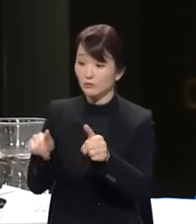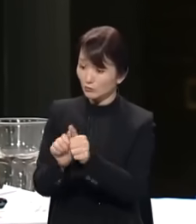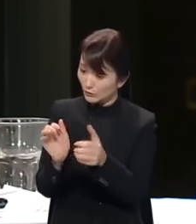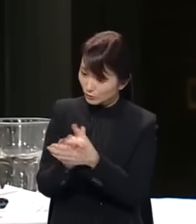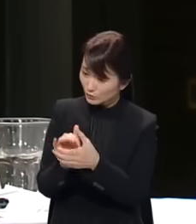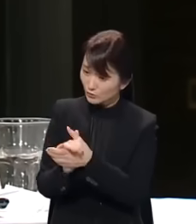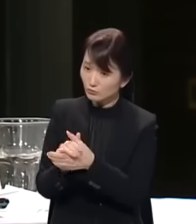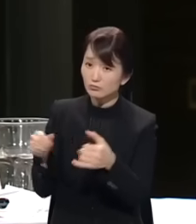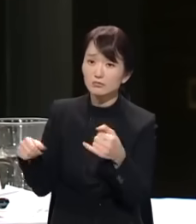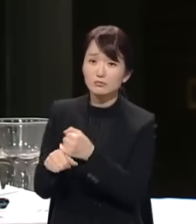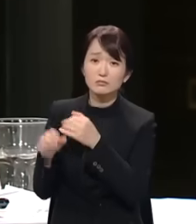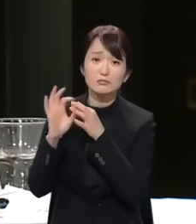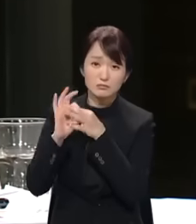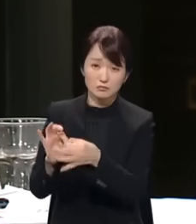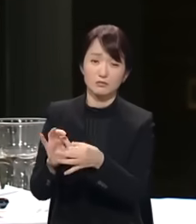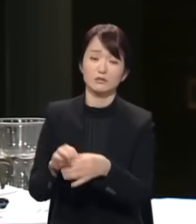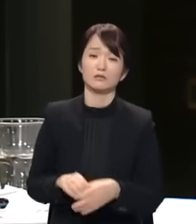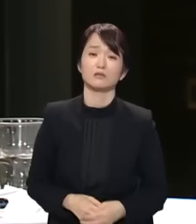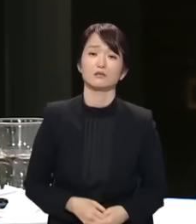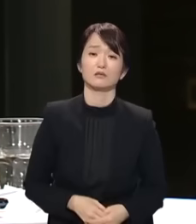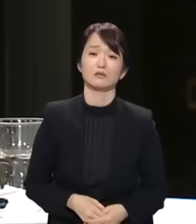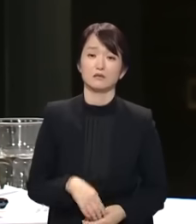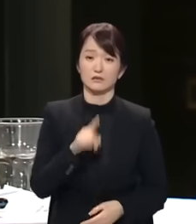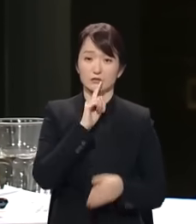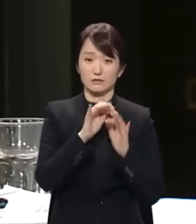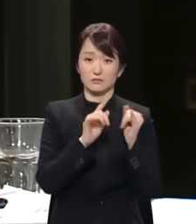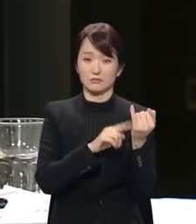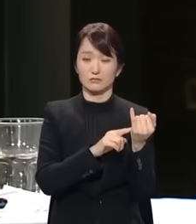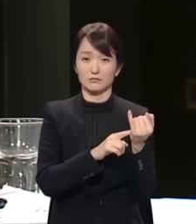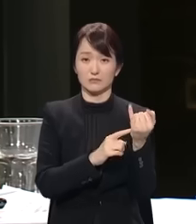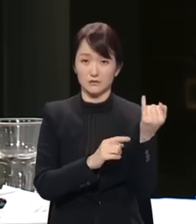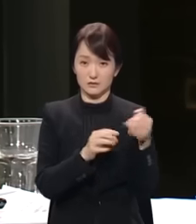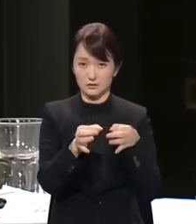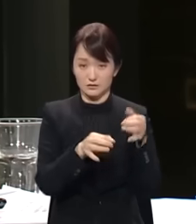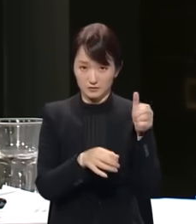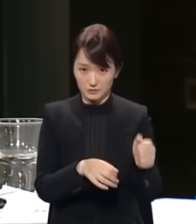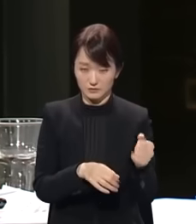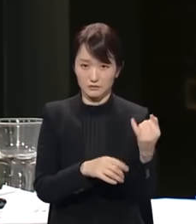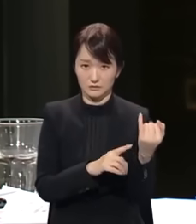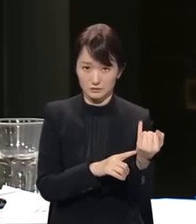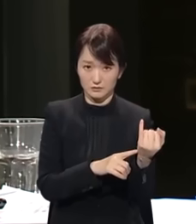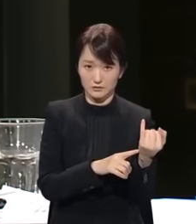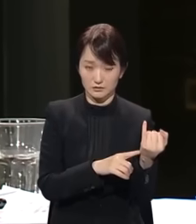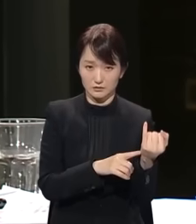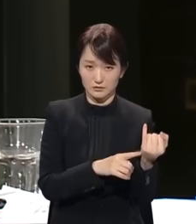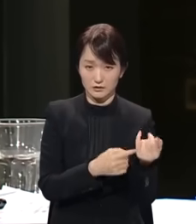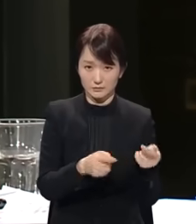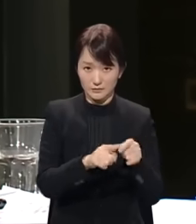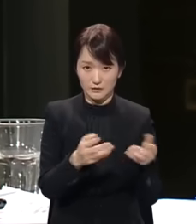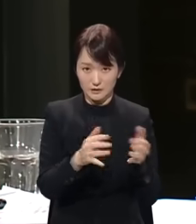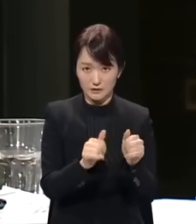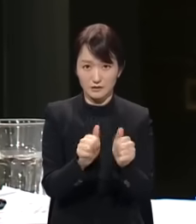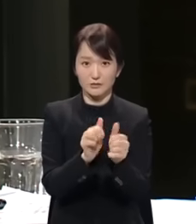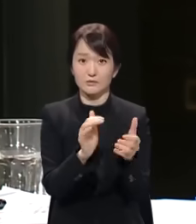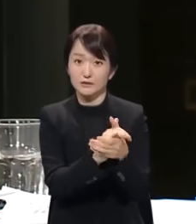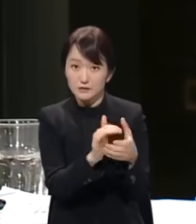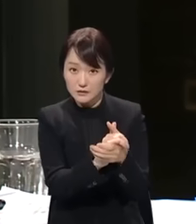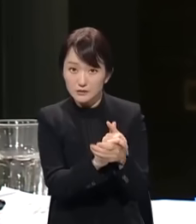있었던 겁니다. 자, 결국 이 제보자. 여자 사장님의 동업자인 남자친구분이 그